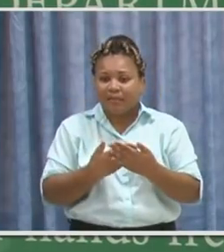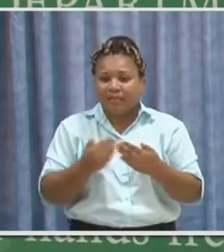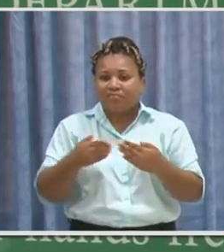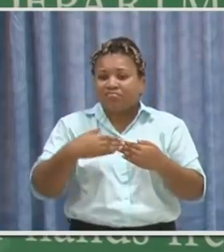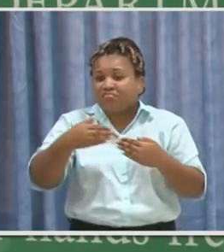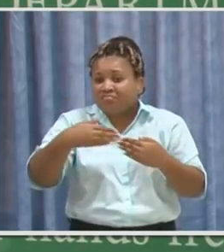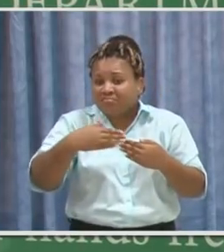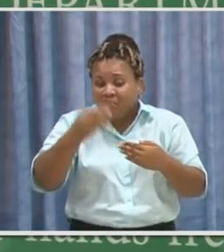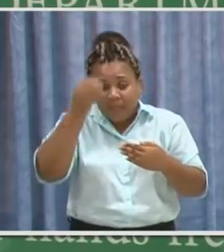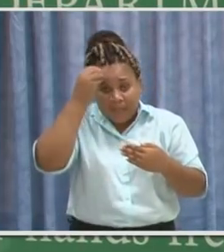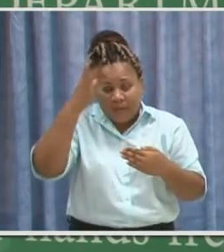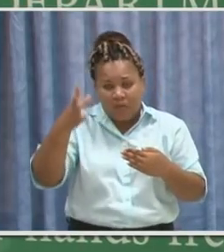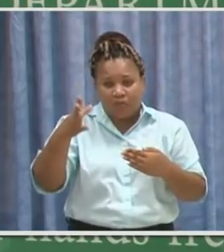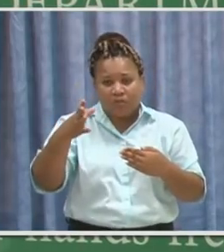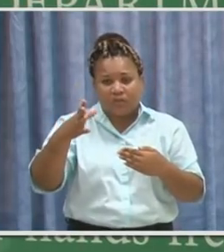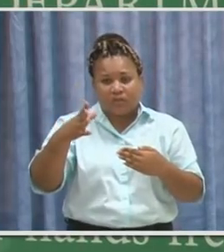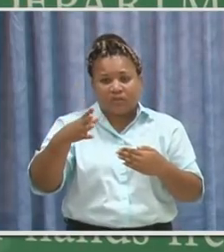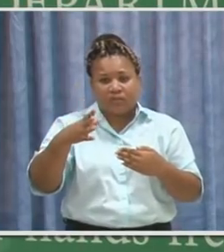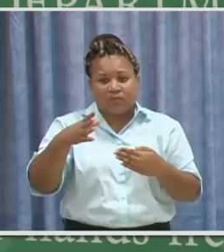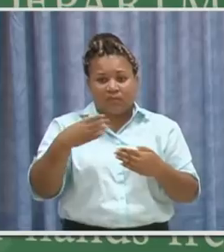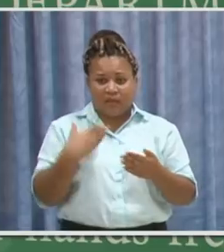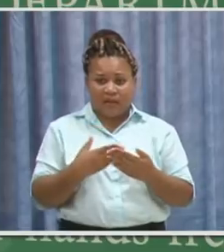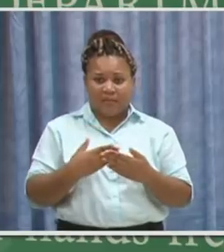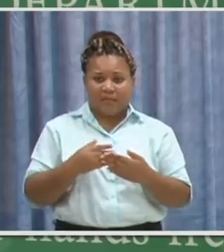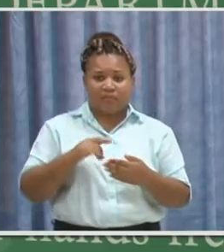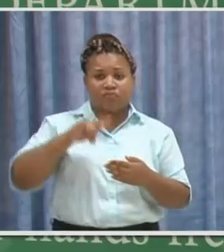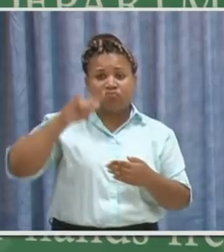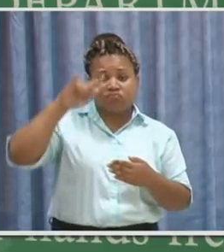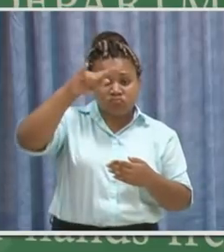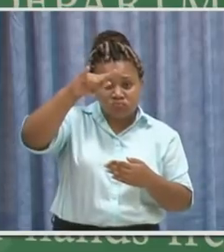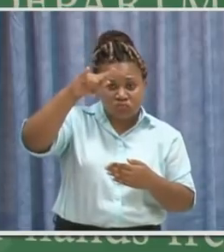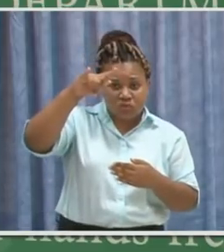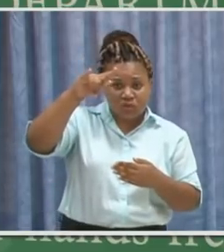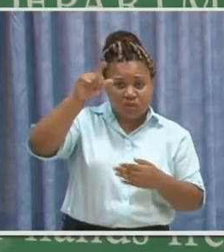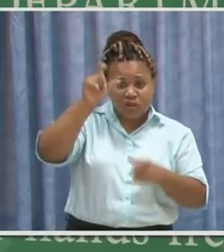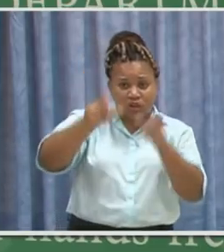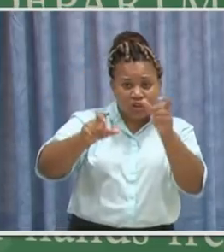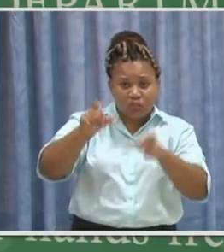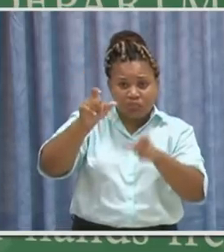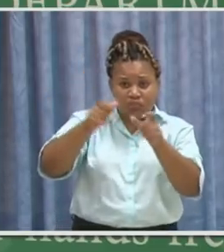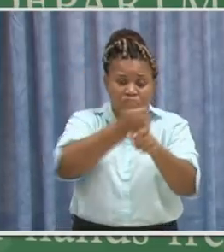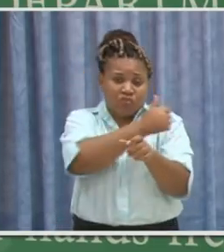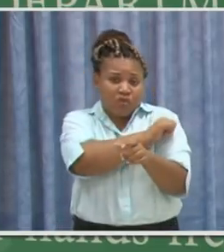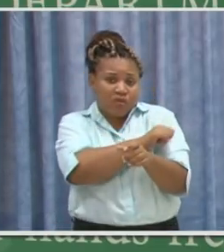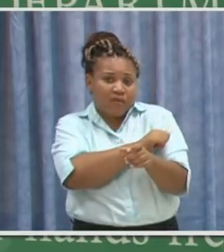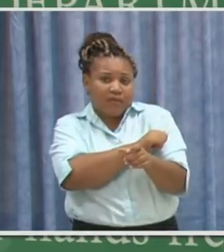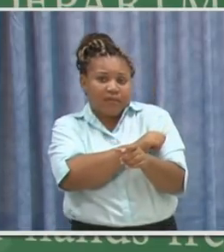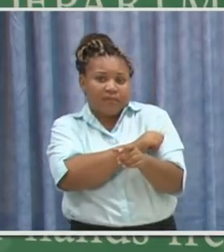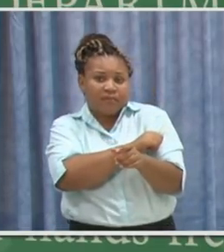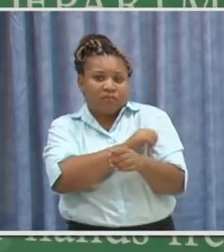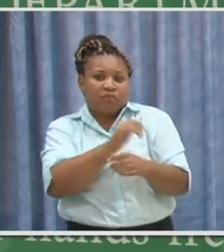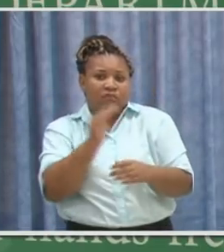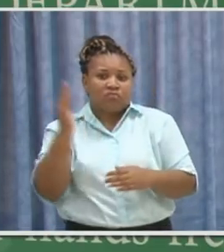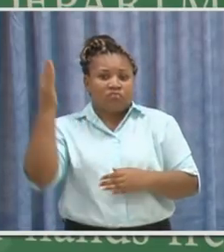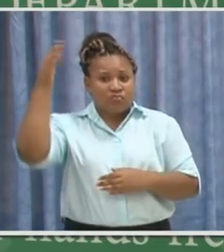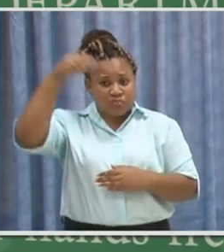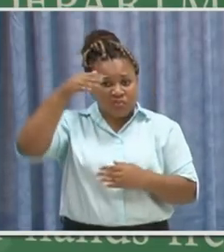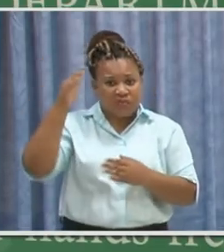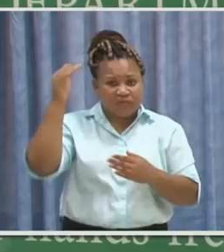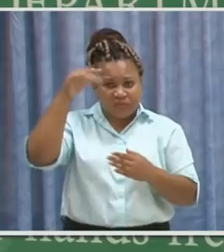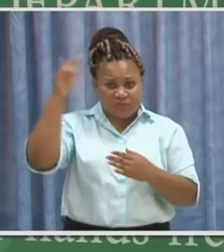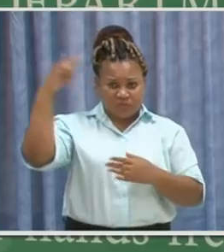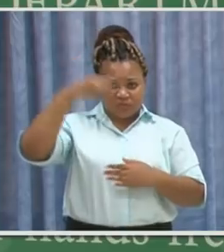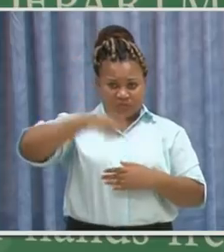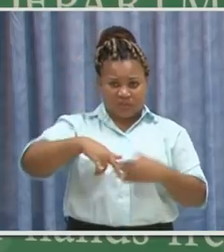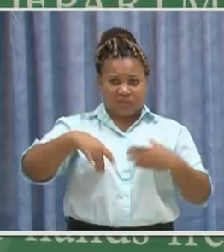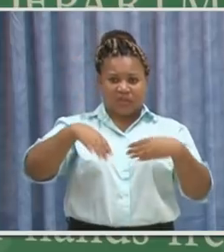qui sorti pour retourner avec les autres. Par contre si un petit monde dans l'autre pays il prend les autres avions et